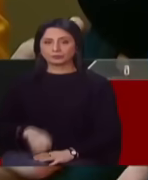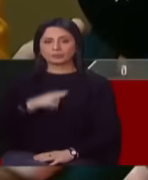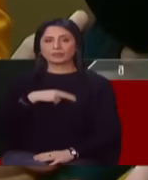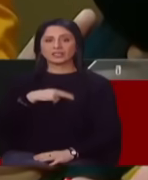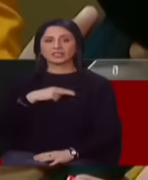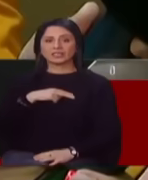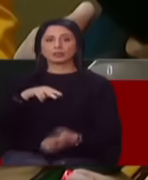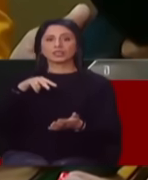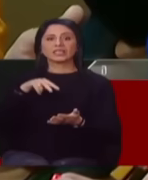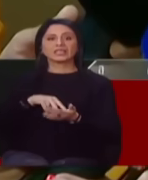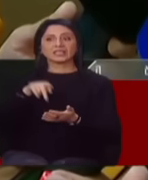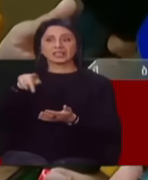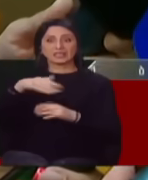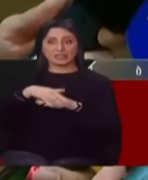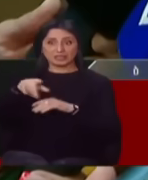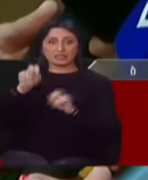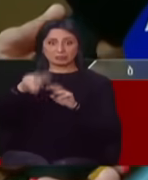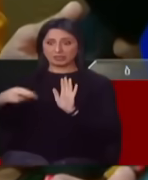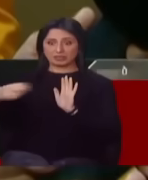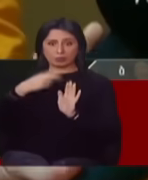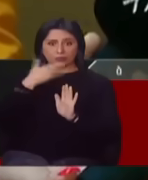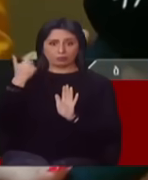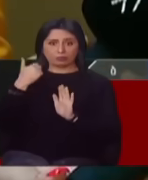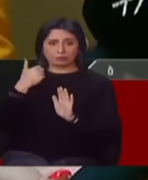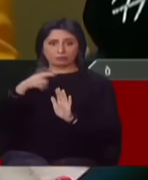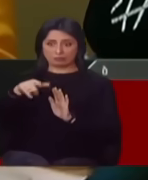დეპუტატები იდგნენ და მიზანმიმართულად არ შემოდიოდნენ,